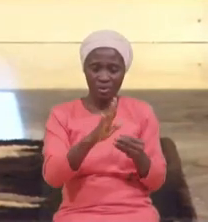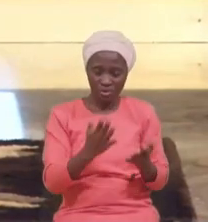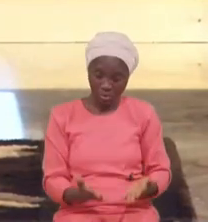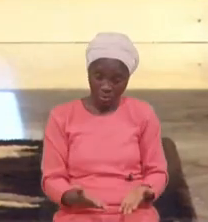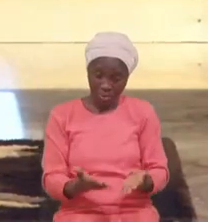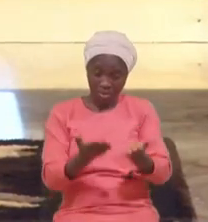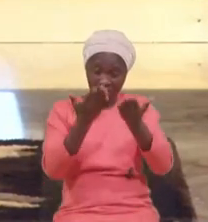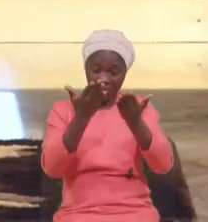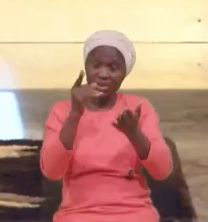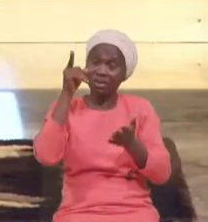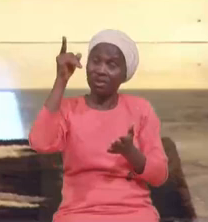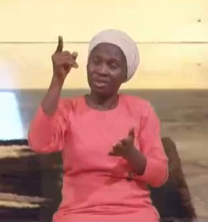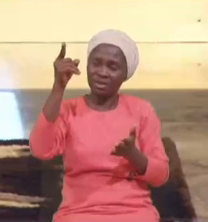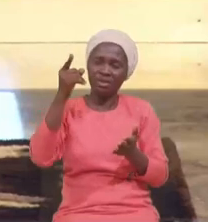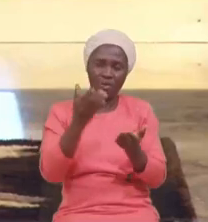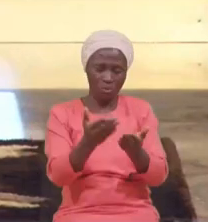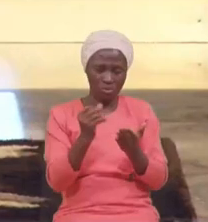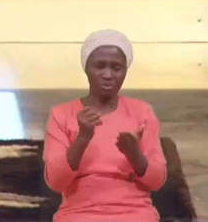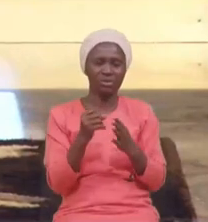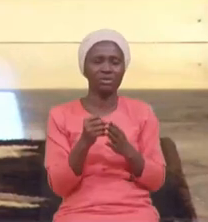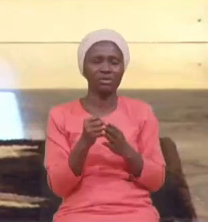Il va vous élever.